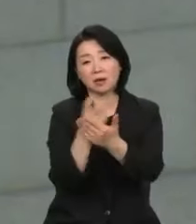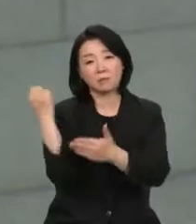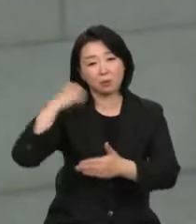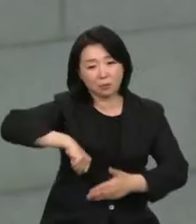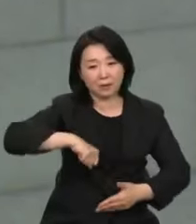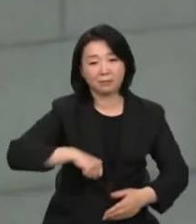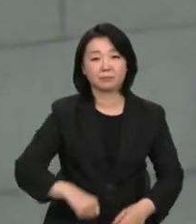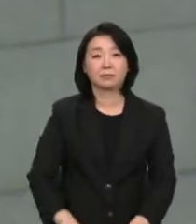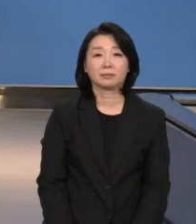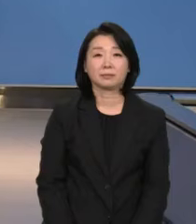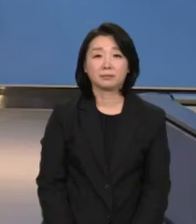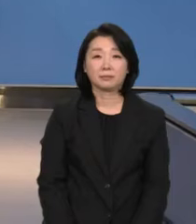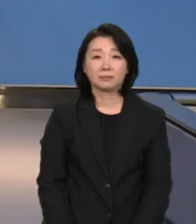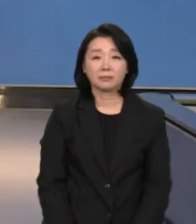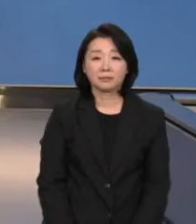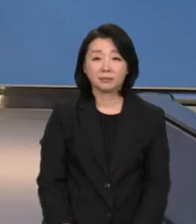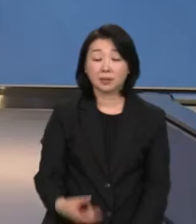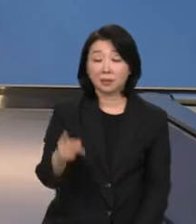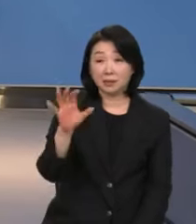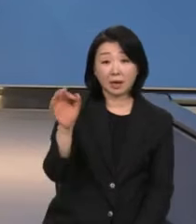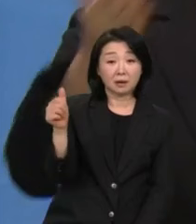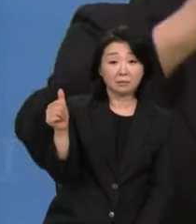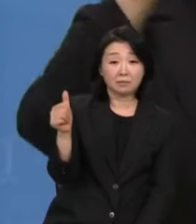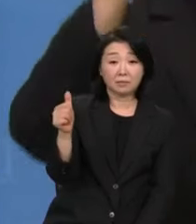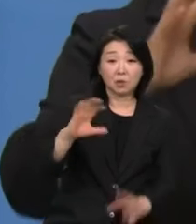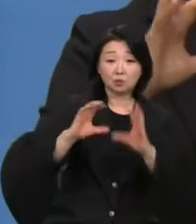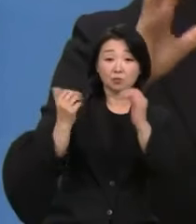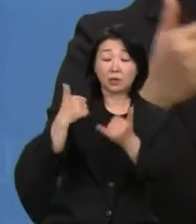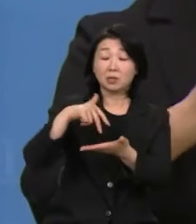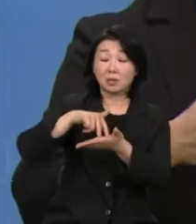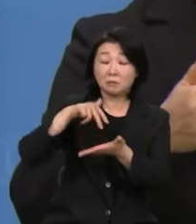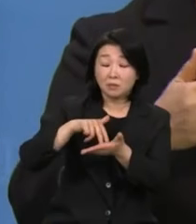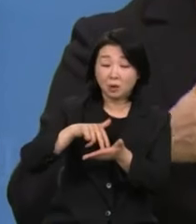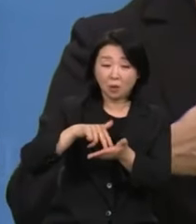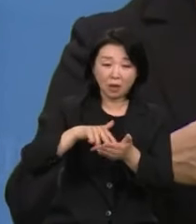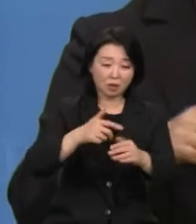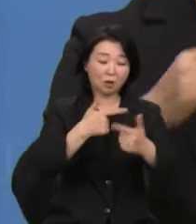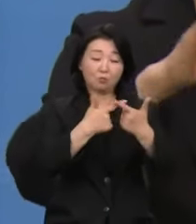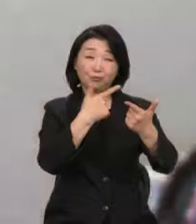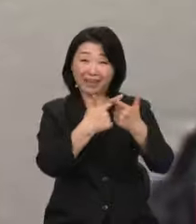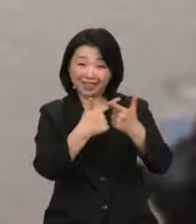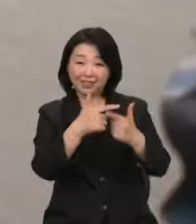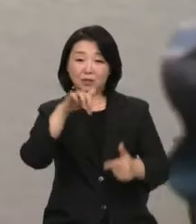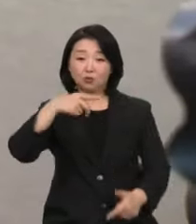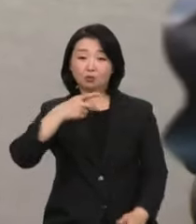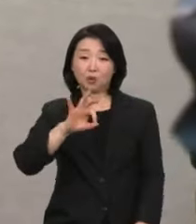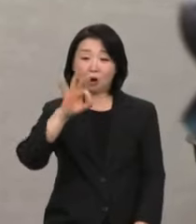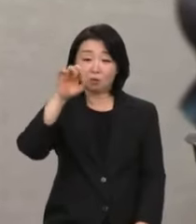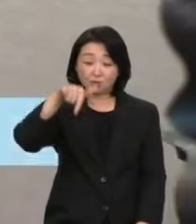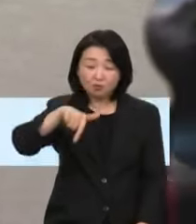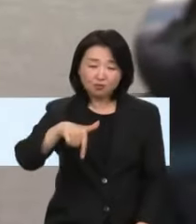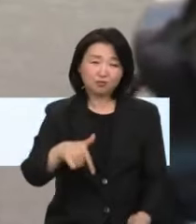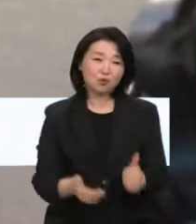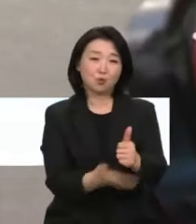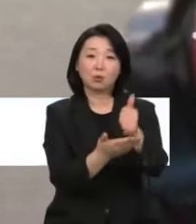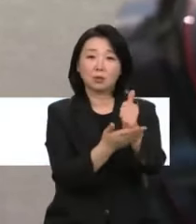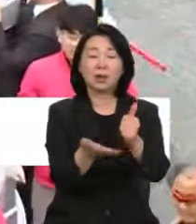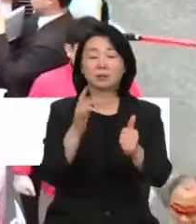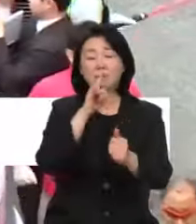규정하고 있습니다. 장 전 최고위원은 국민의힘에서 부산 수영구의 공천을 받았지만 과거 막말 논란이